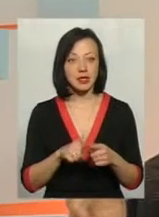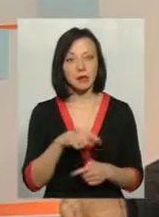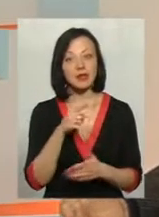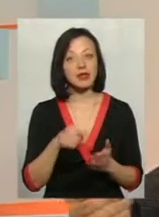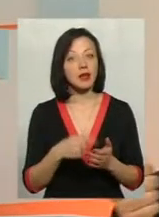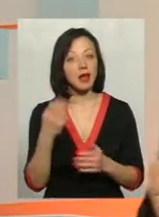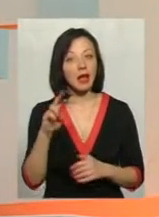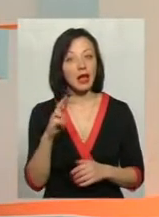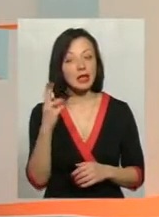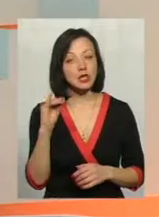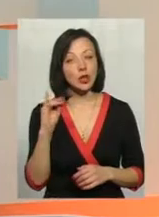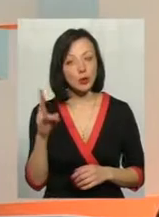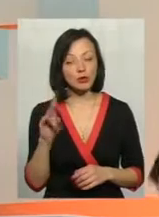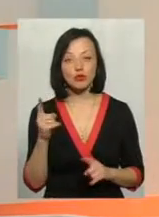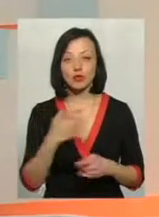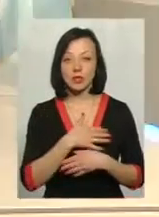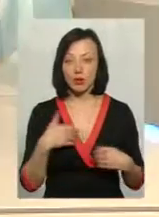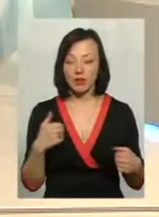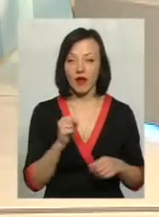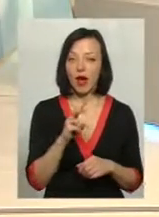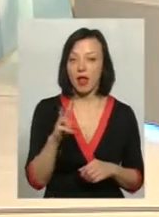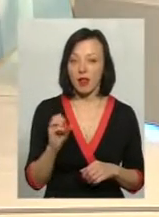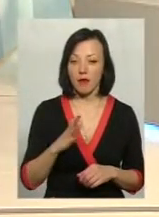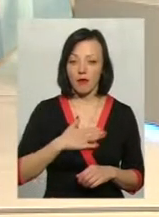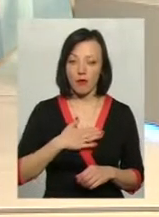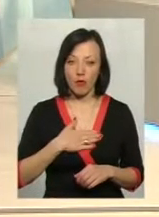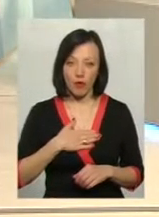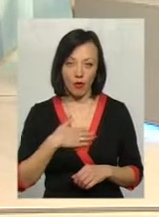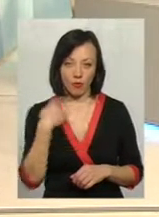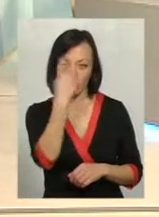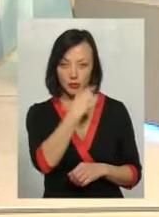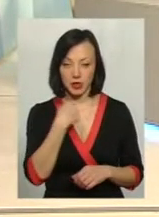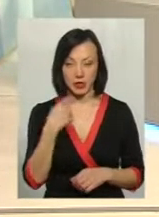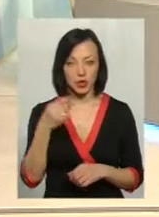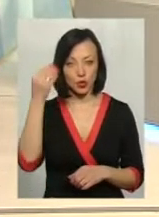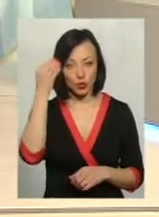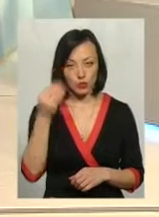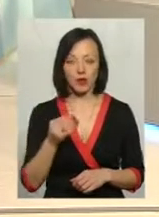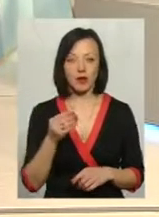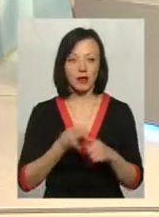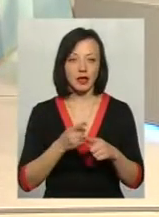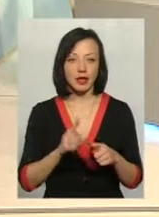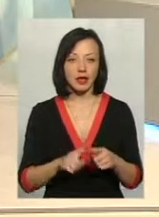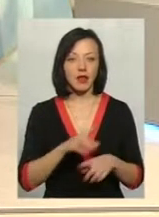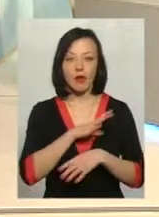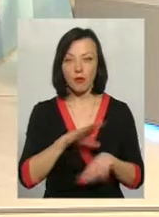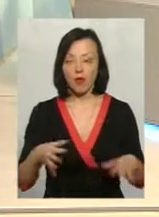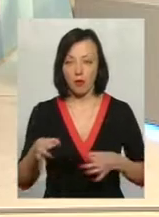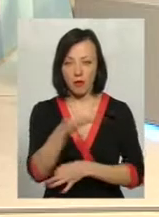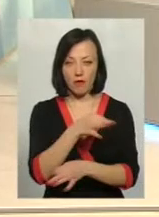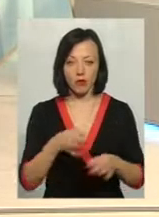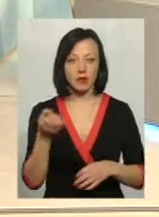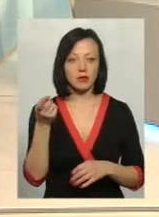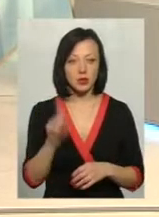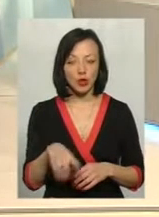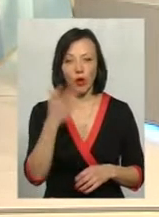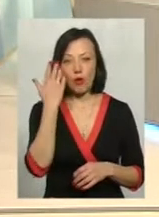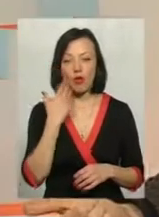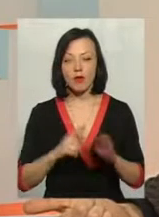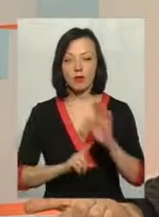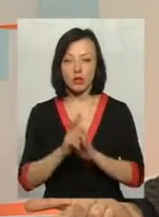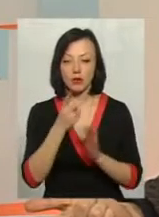до пана Яценюка, чому не захотів. Але моя суб'єктивна думка, що вона не була обговорена. Більше того, коли